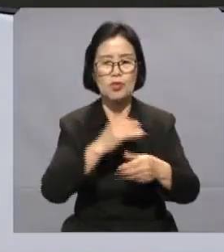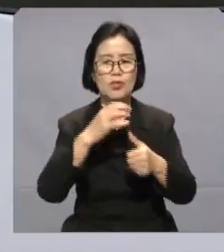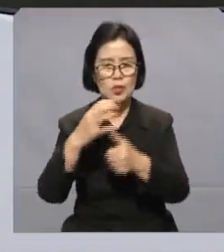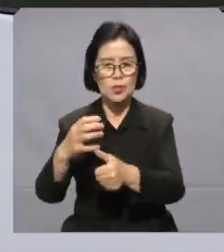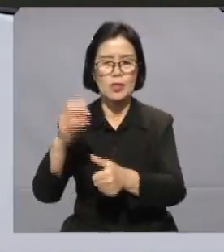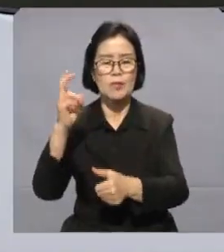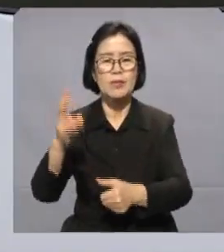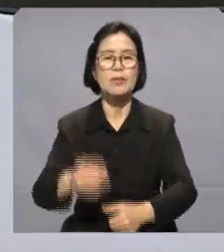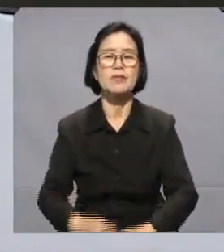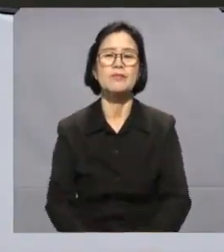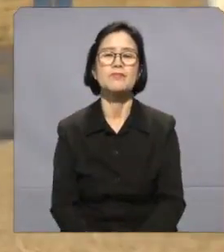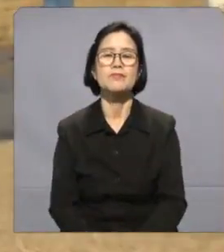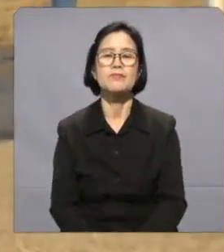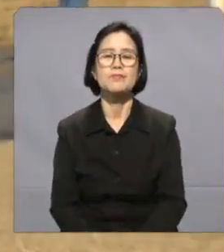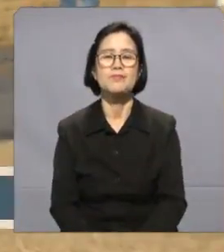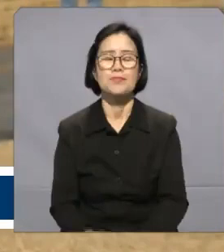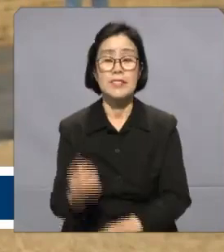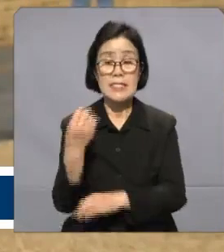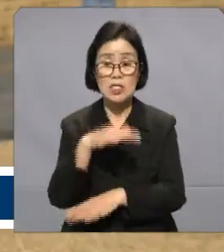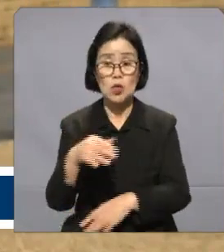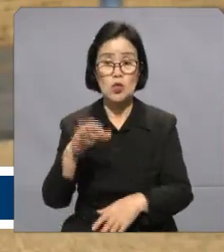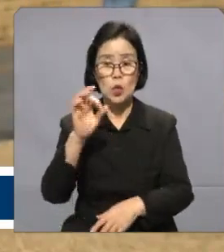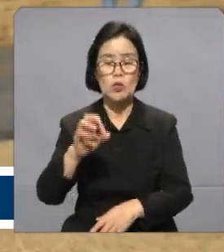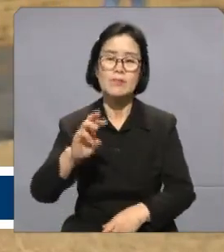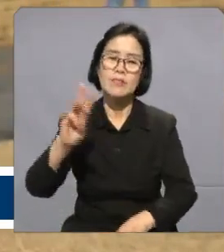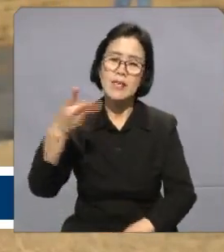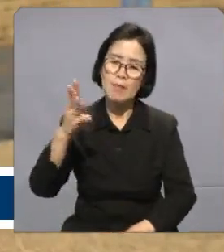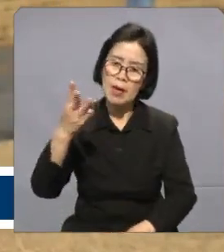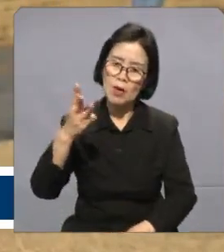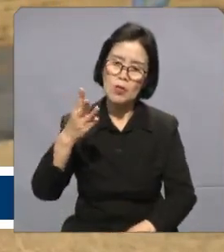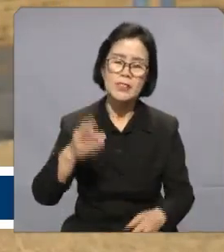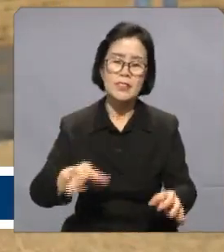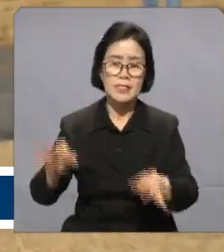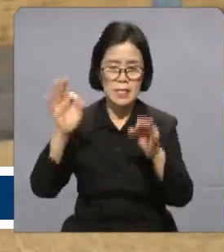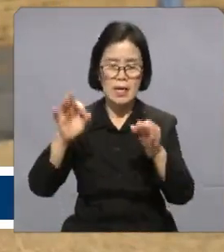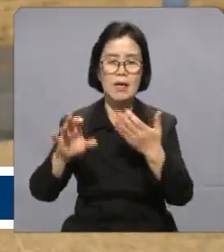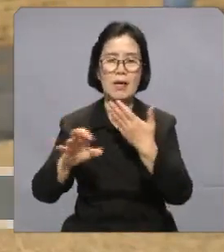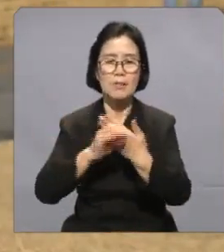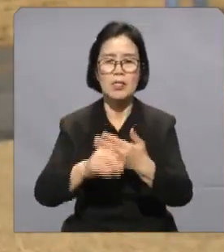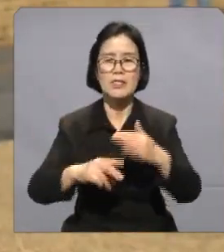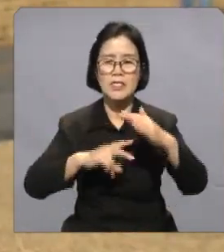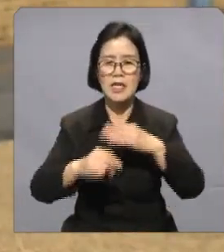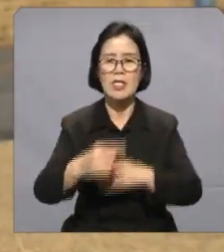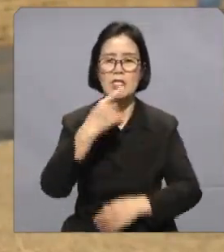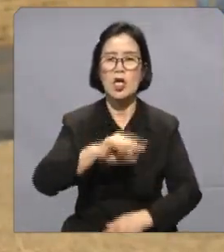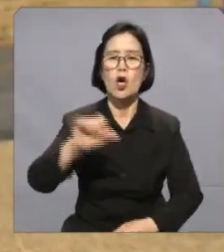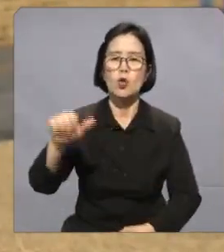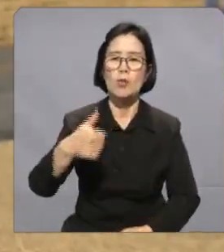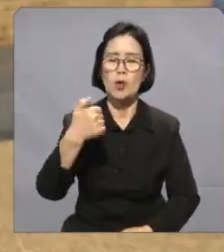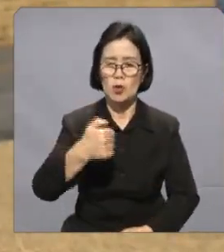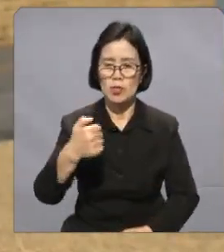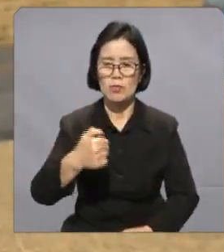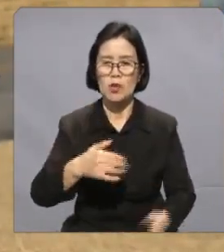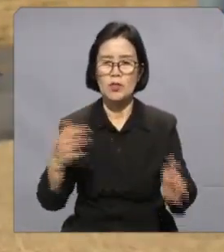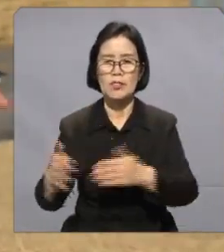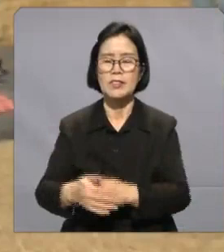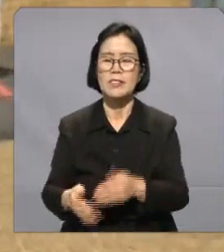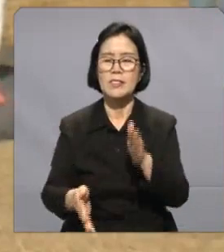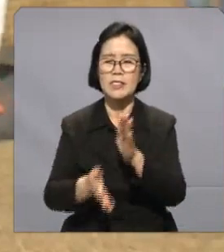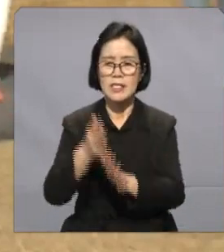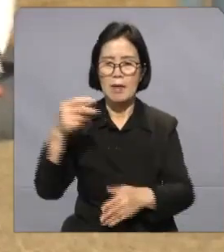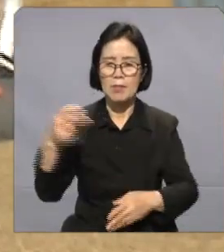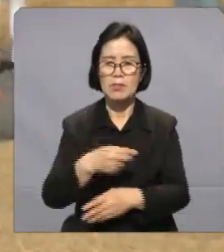예정입니다. 기존 요금에서 300원씩 인상하게 되면 지하철은 1,550원,